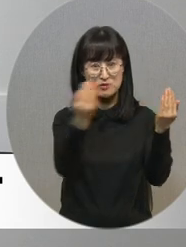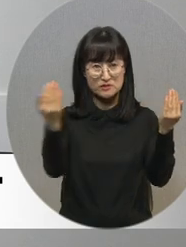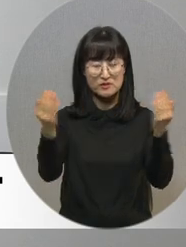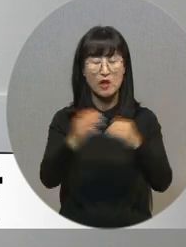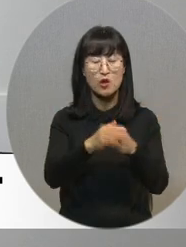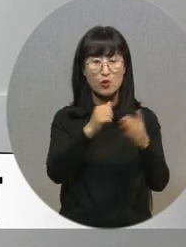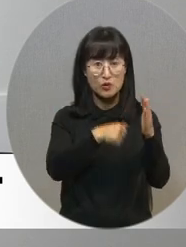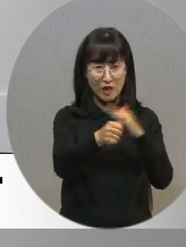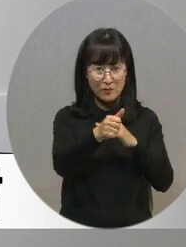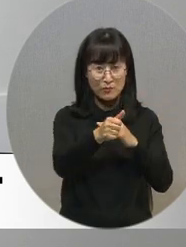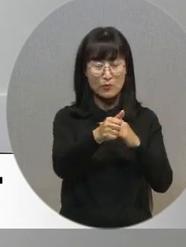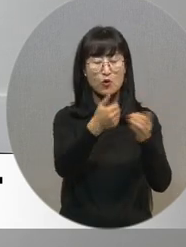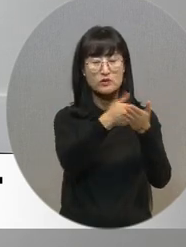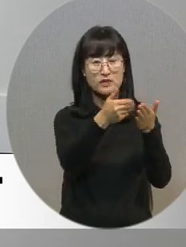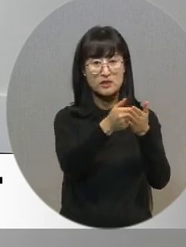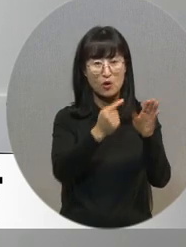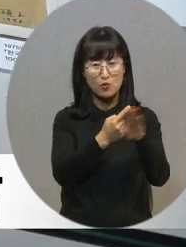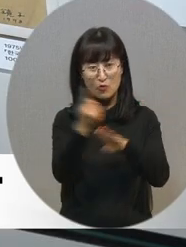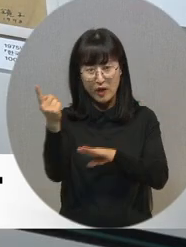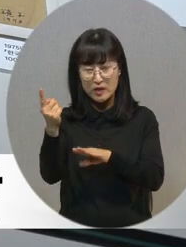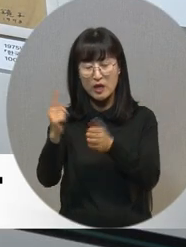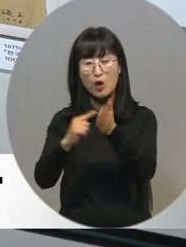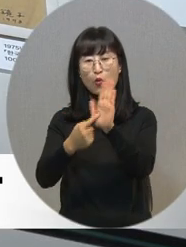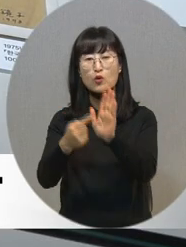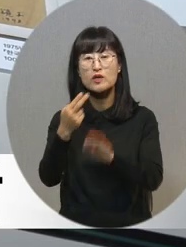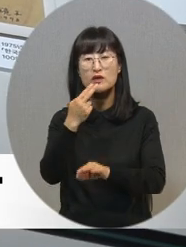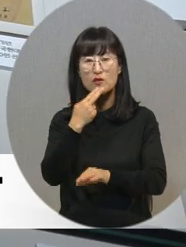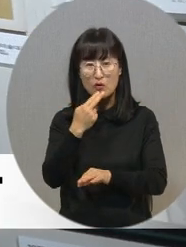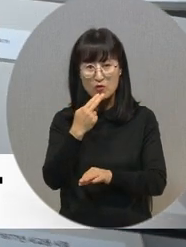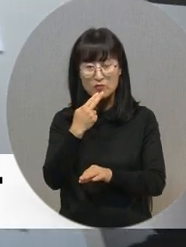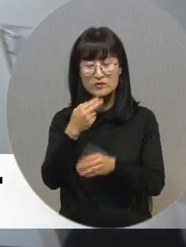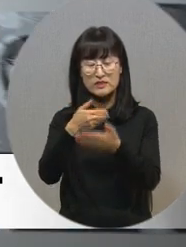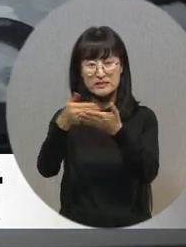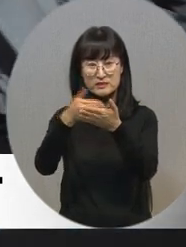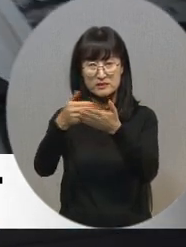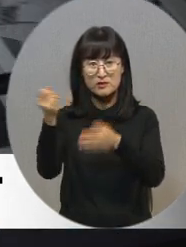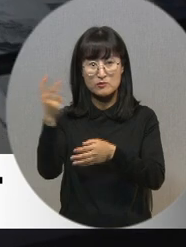아니라 그동안 공개되지 않았던 작품과 유품을 최초로